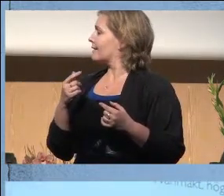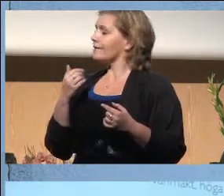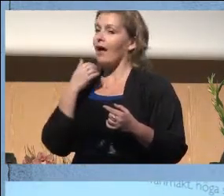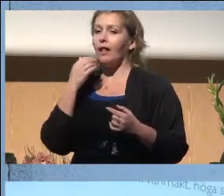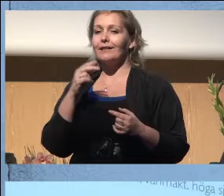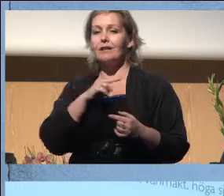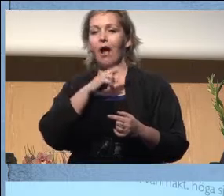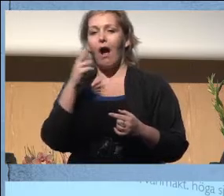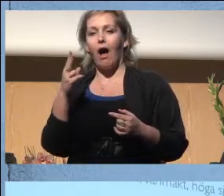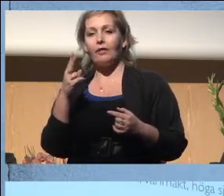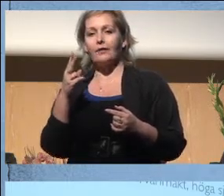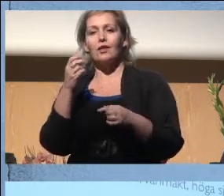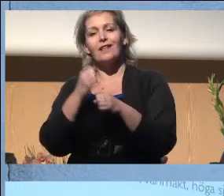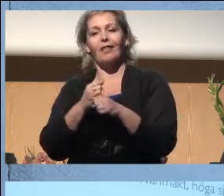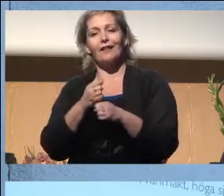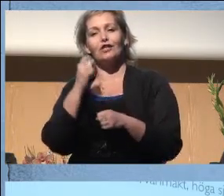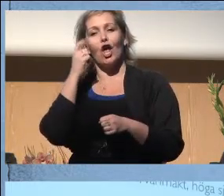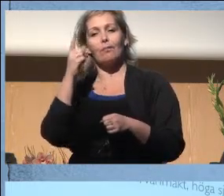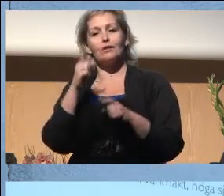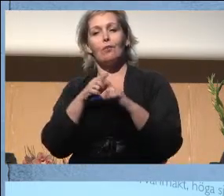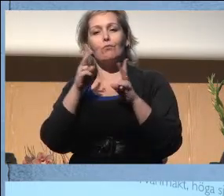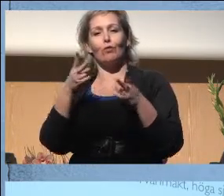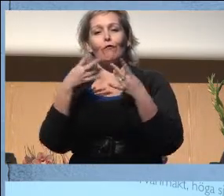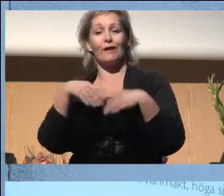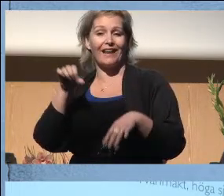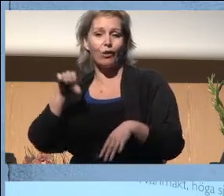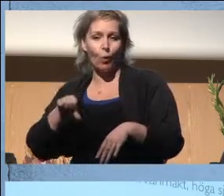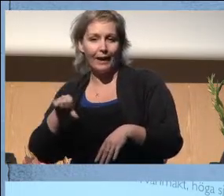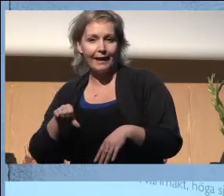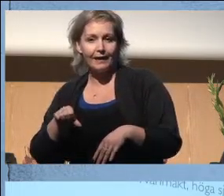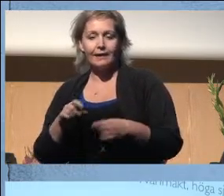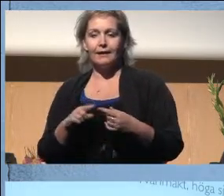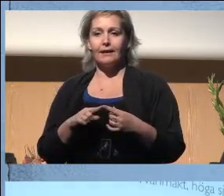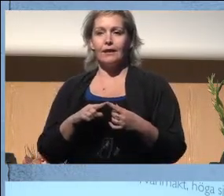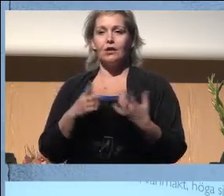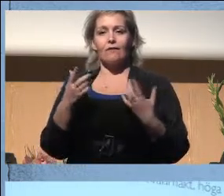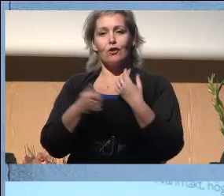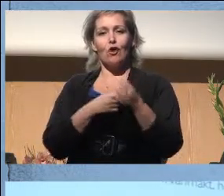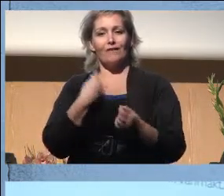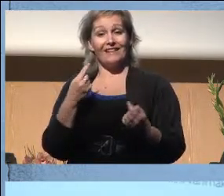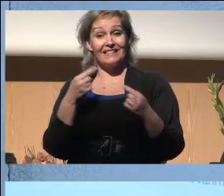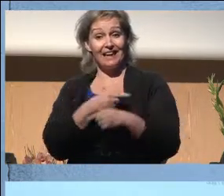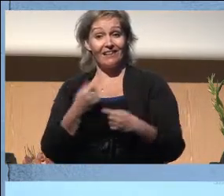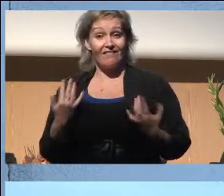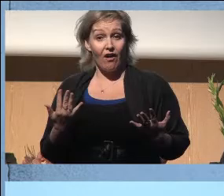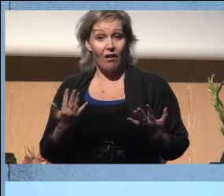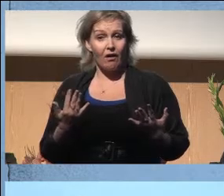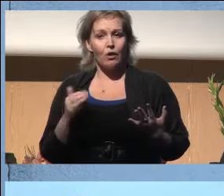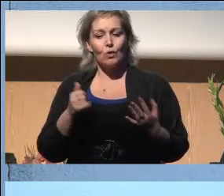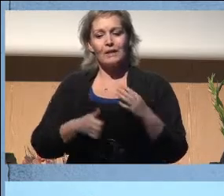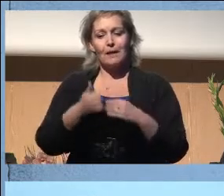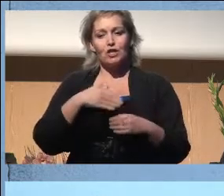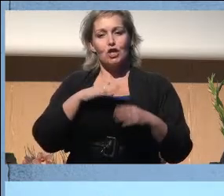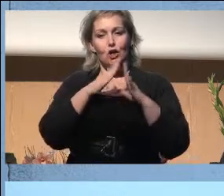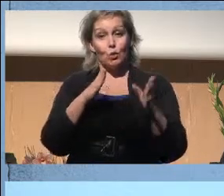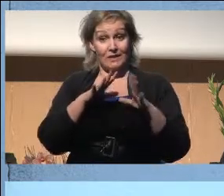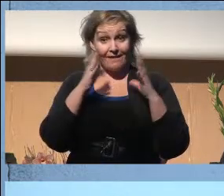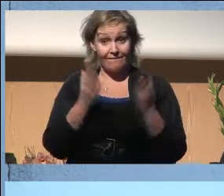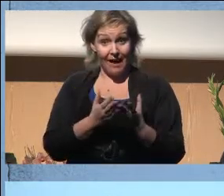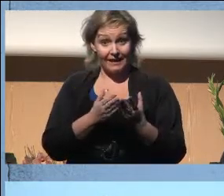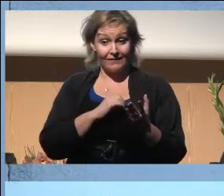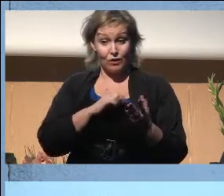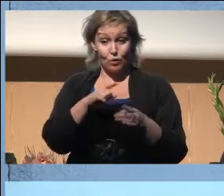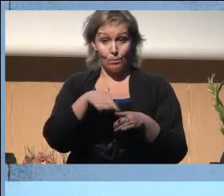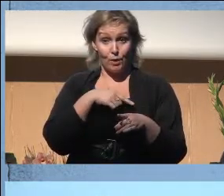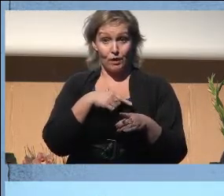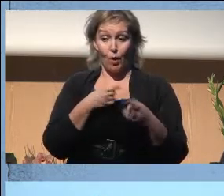allting annat än sanningens ögonblick som brukar fungera dåligt. Så vad gör man istället? Ja, de bästa sjukhusen i världen har nu